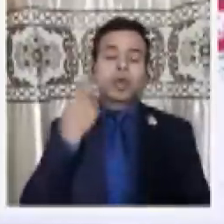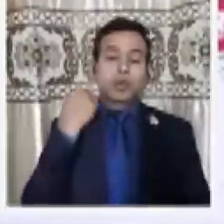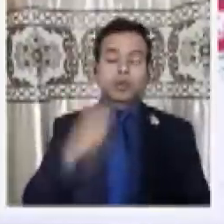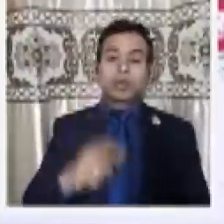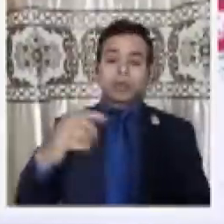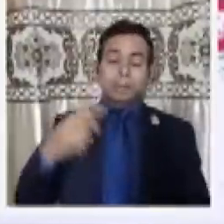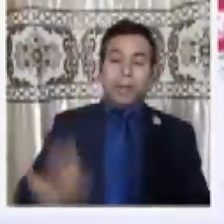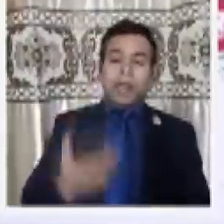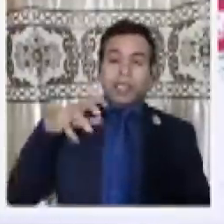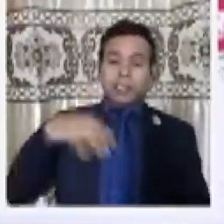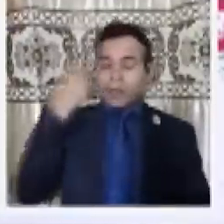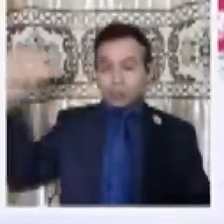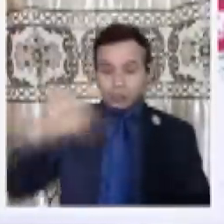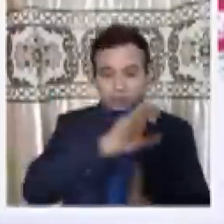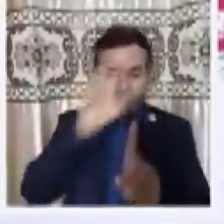4,217 জন।